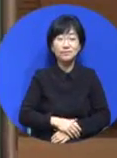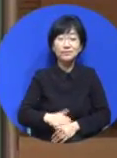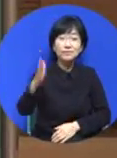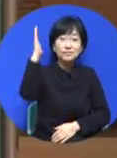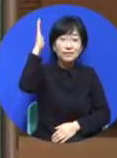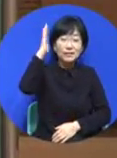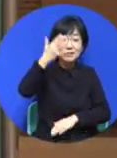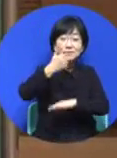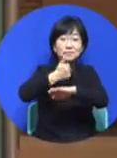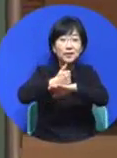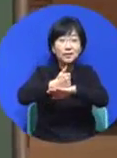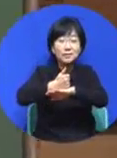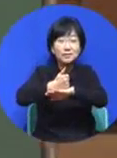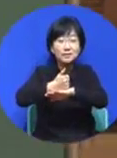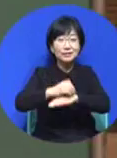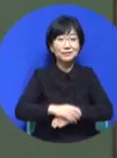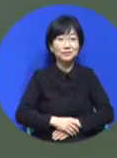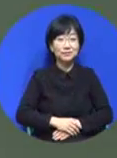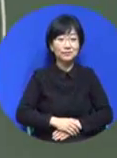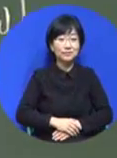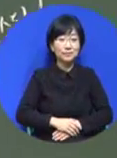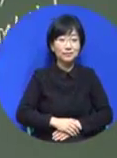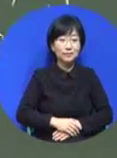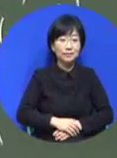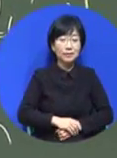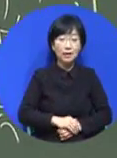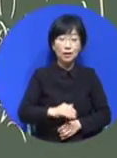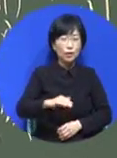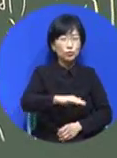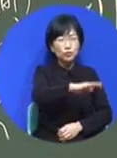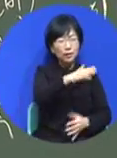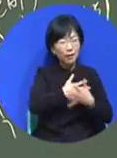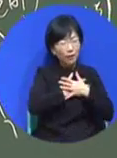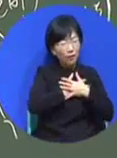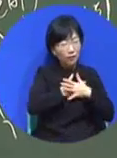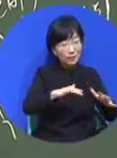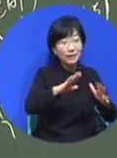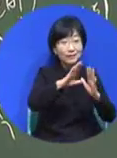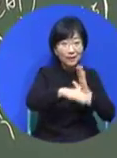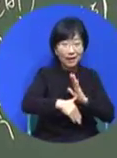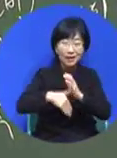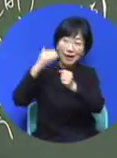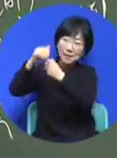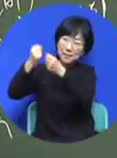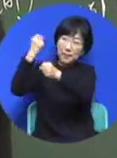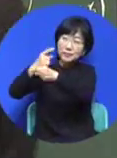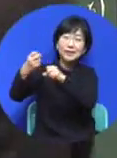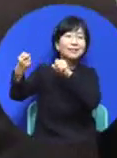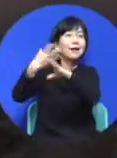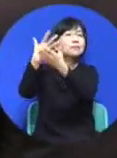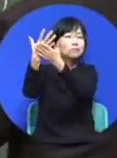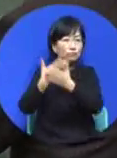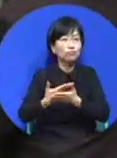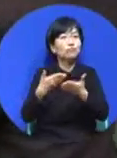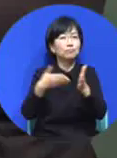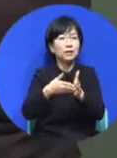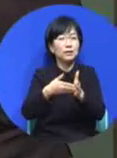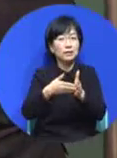하나님은 우리가 연약할 때 벌써 답을 주었어요. Already while we were still weak, God gave us the